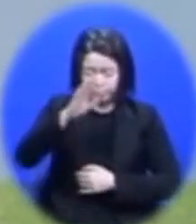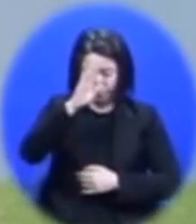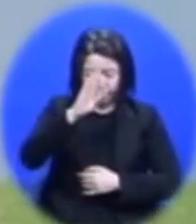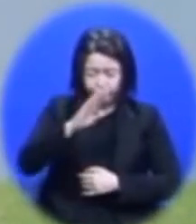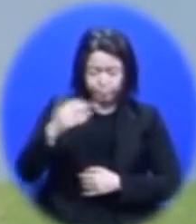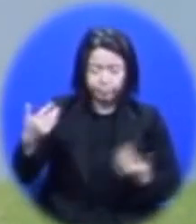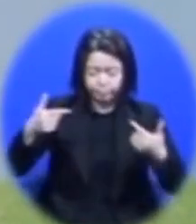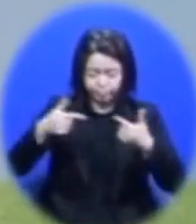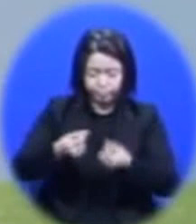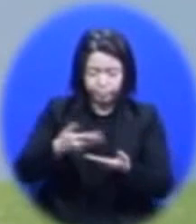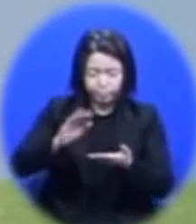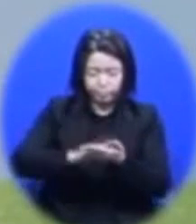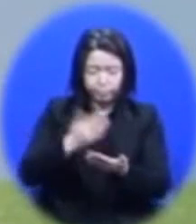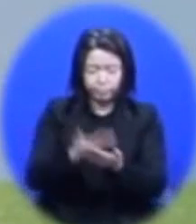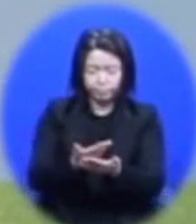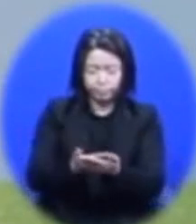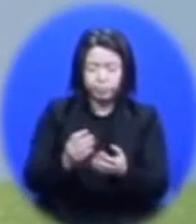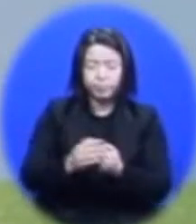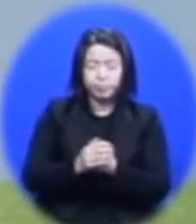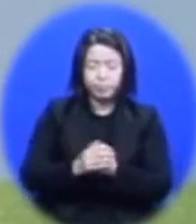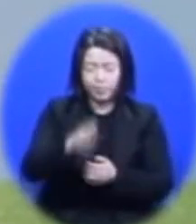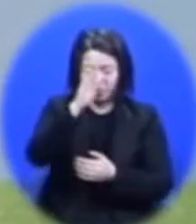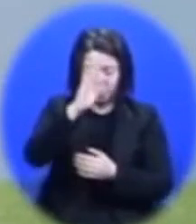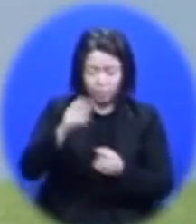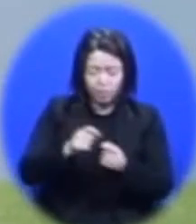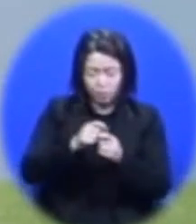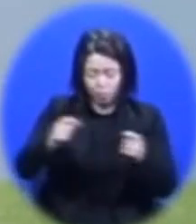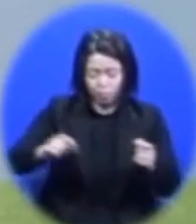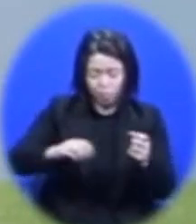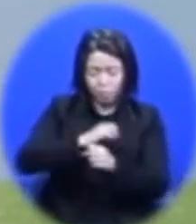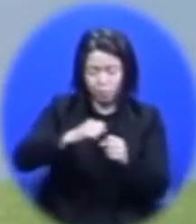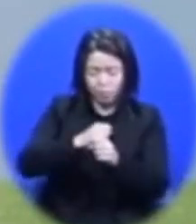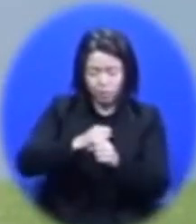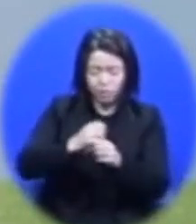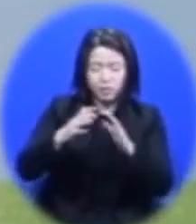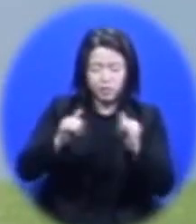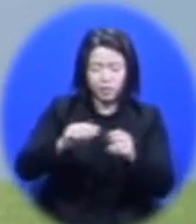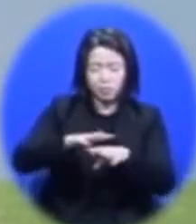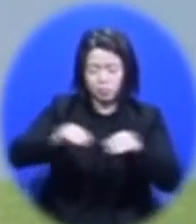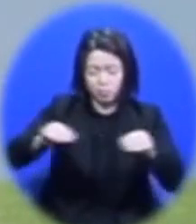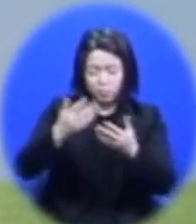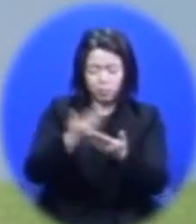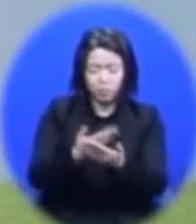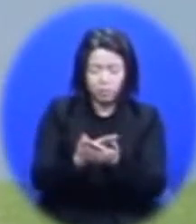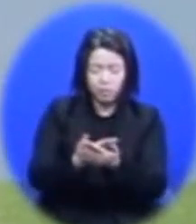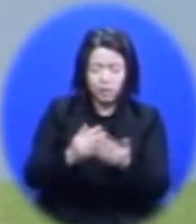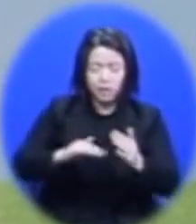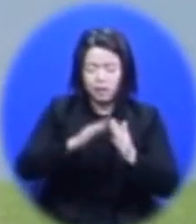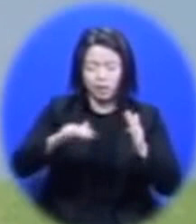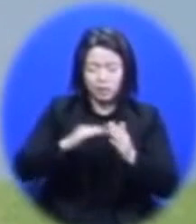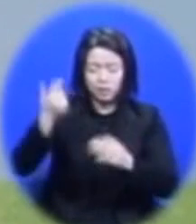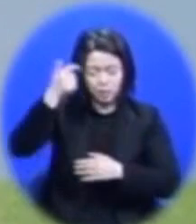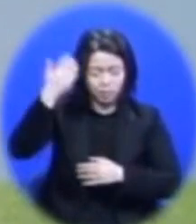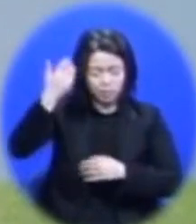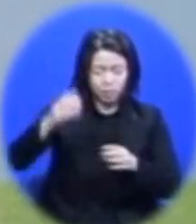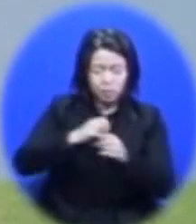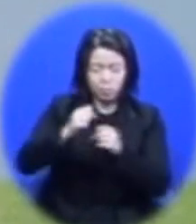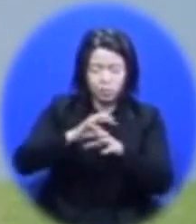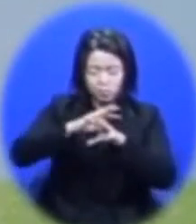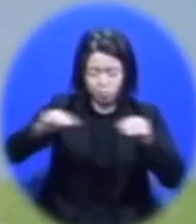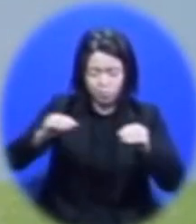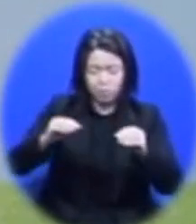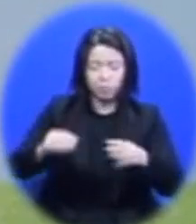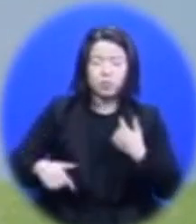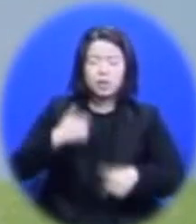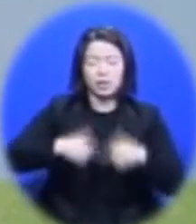주님 고쳐주소서. 병에 오래 묶여있는 이들을 풀어주소서. 가정의 영적인 묶임이 풀어지고